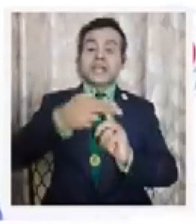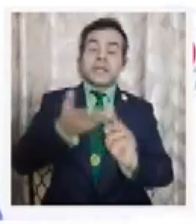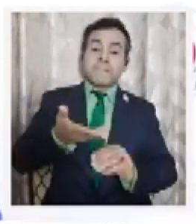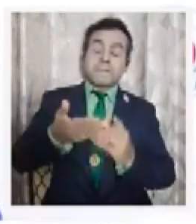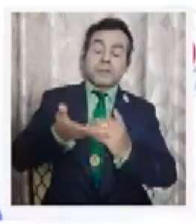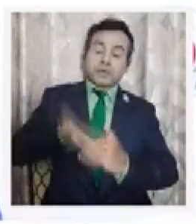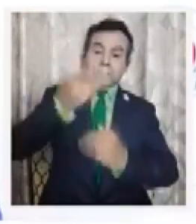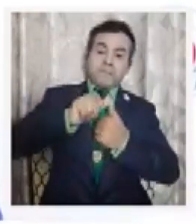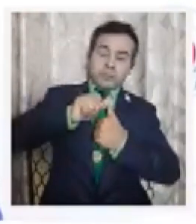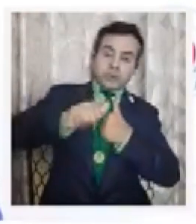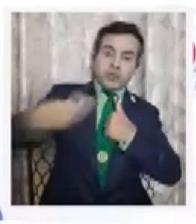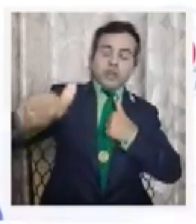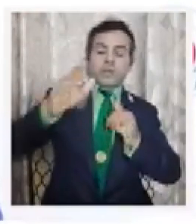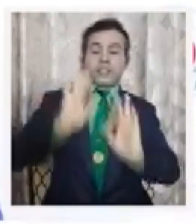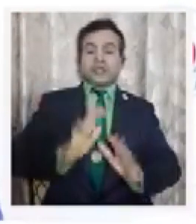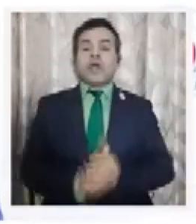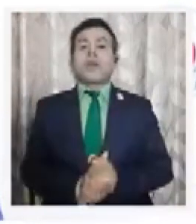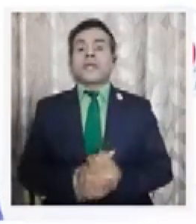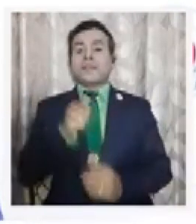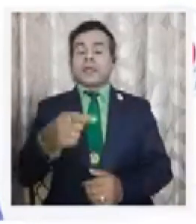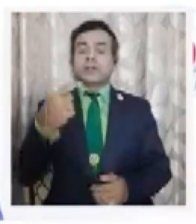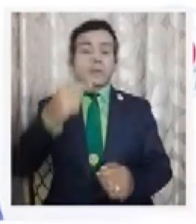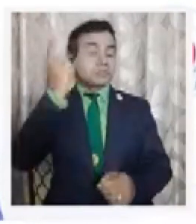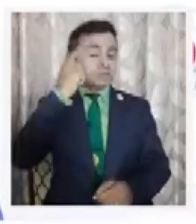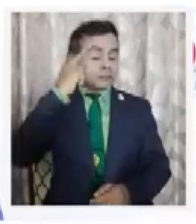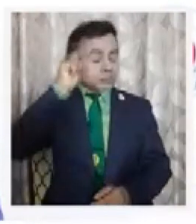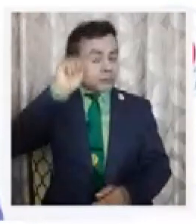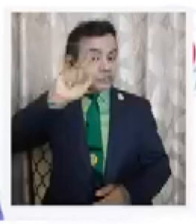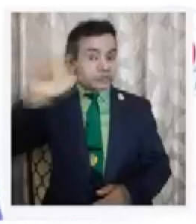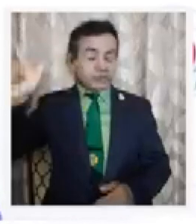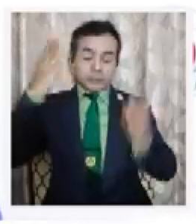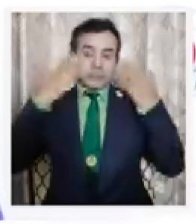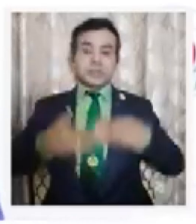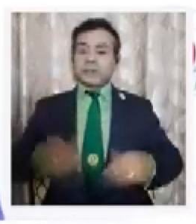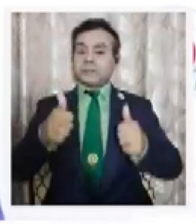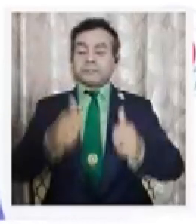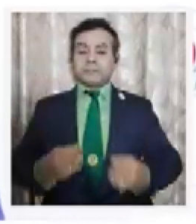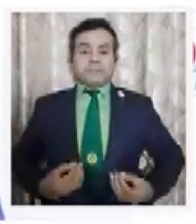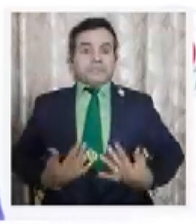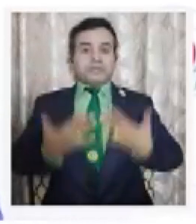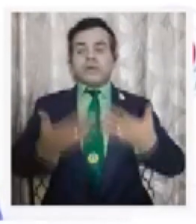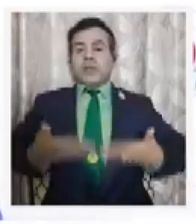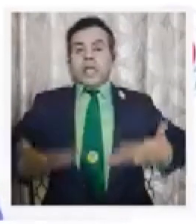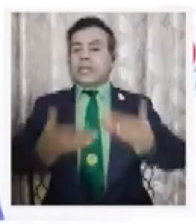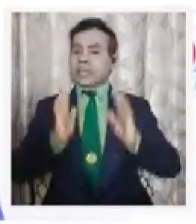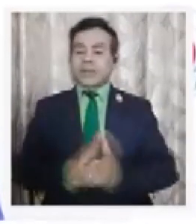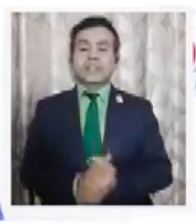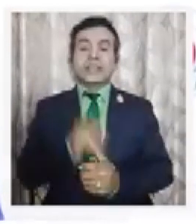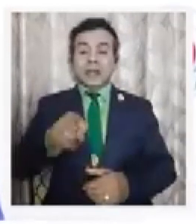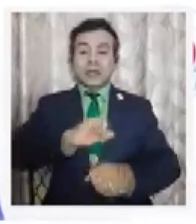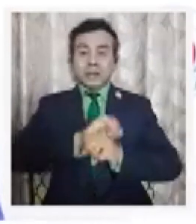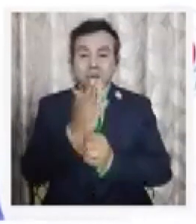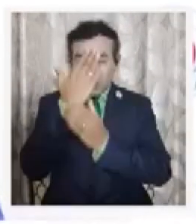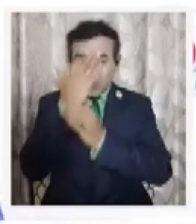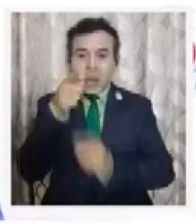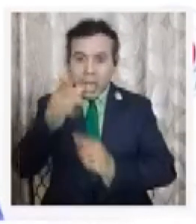সামাজিক দূরত্ব বজায় রাখুন, কমপক্ষে 3 ফিট দূরত্ব বজায় রাখবেন। তবে মানসিক স্বাস্থ্য সবার জন্য, মানসিক মনোবল